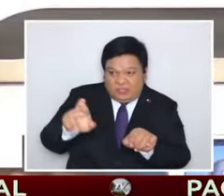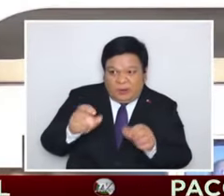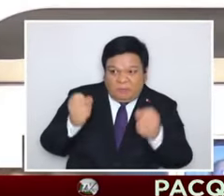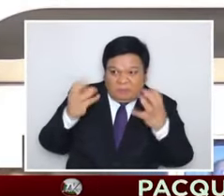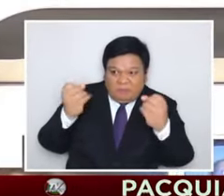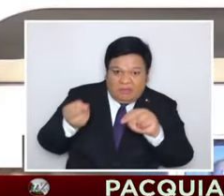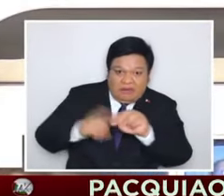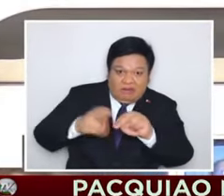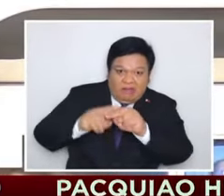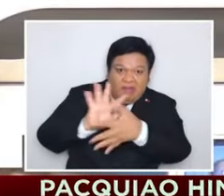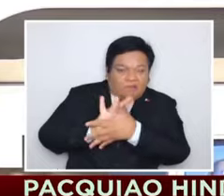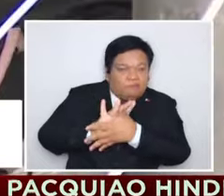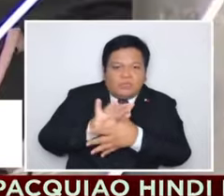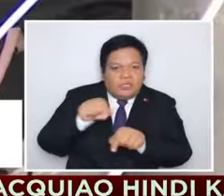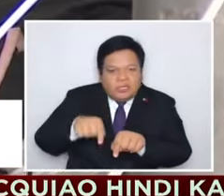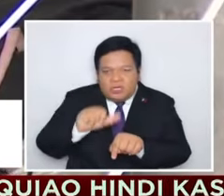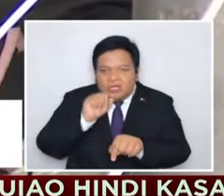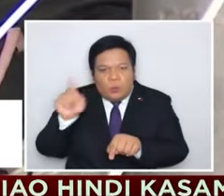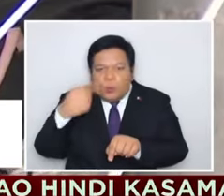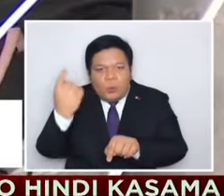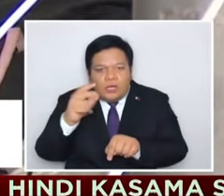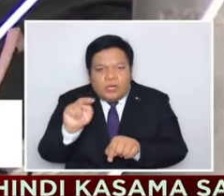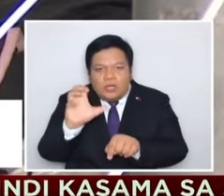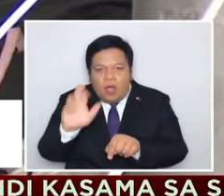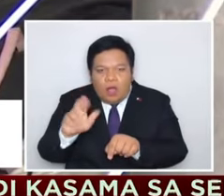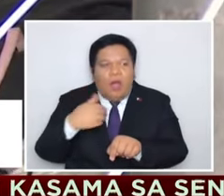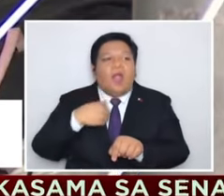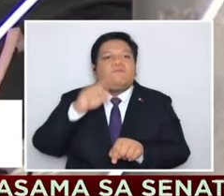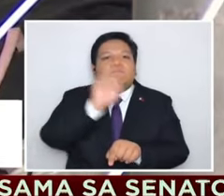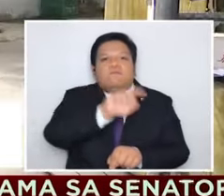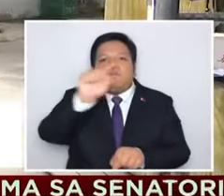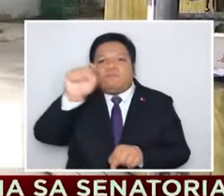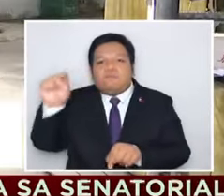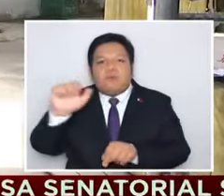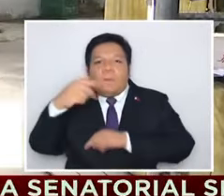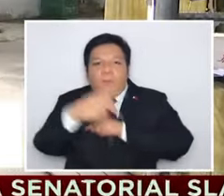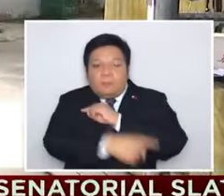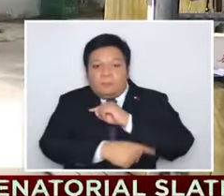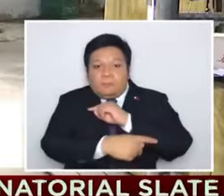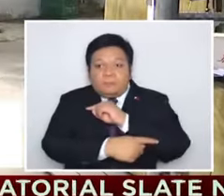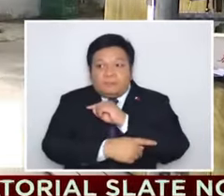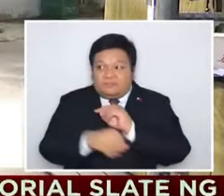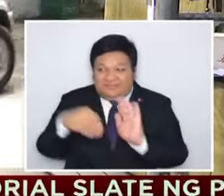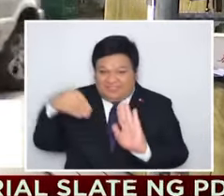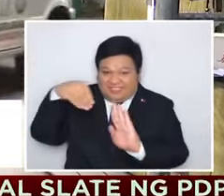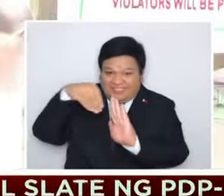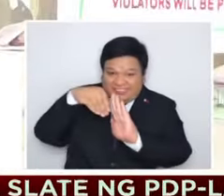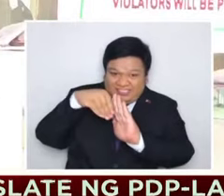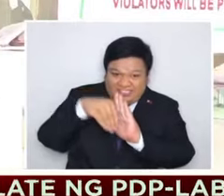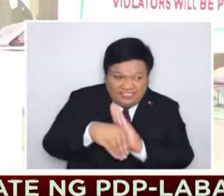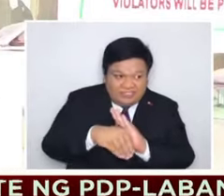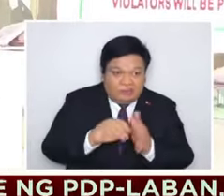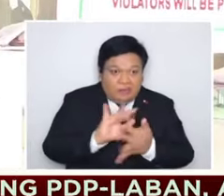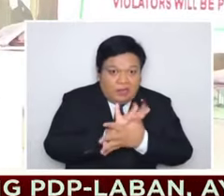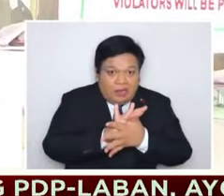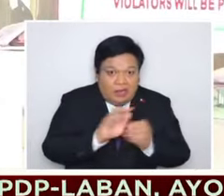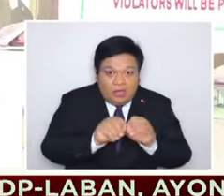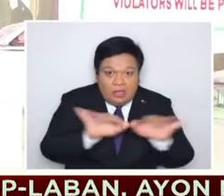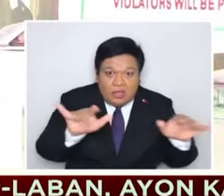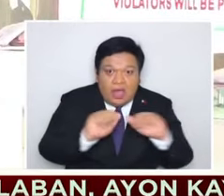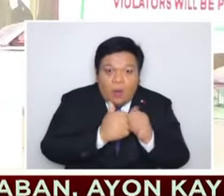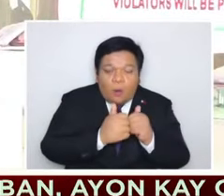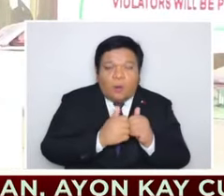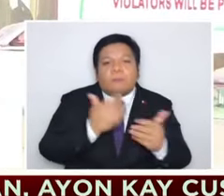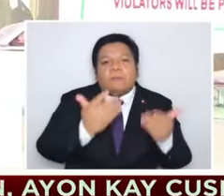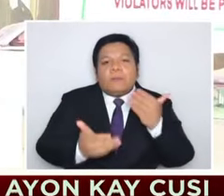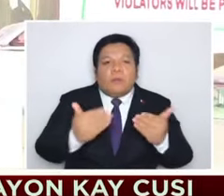nagkaka-COVID. At bago pa man maranasan ng bansa ang pagbaba ng kaso ng sakit, kailangan munang paghandaan ang malaking posibilidad